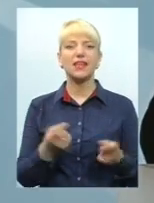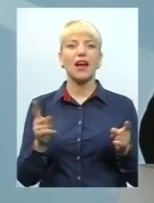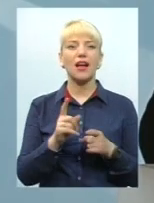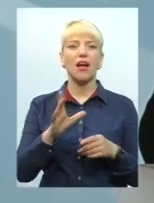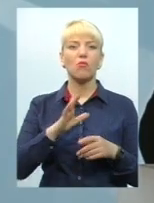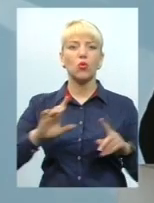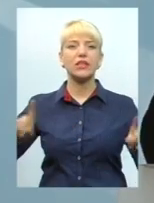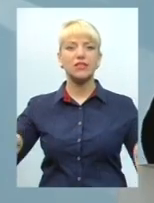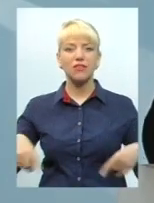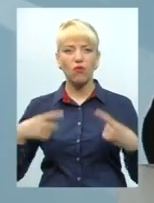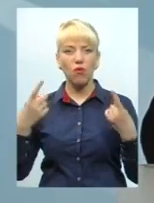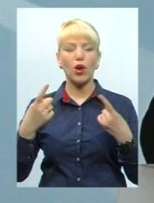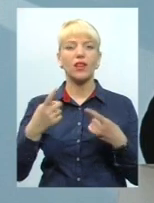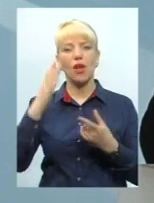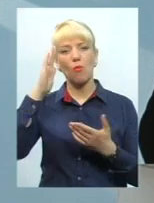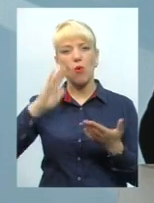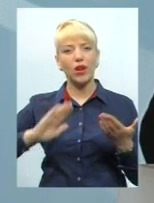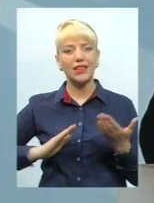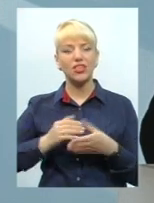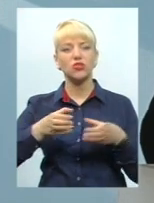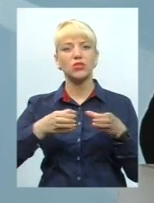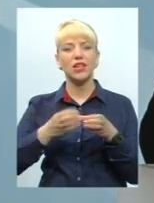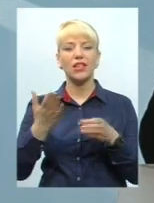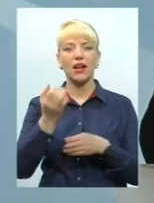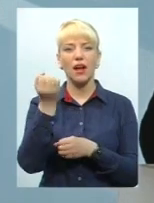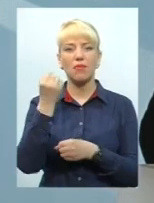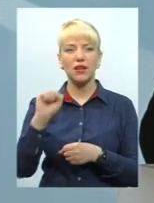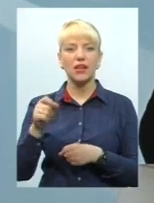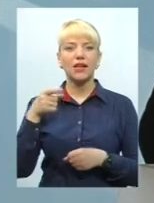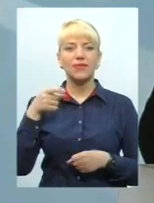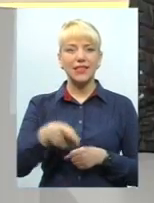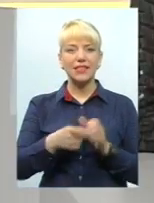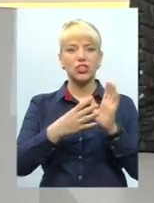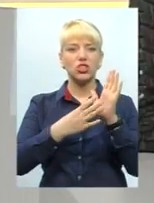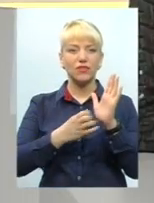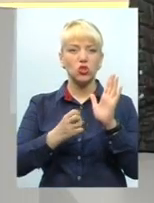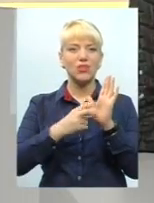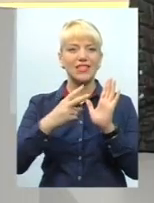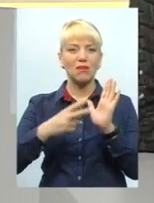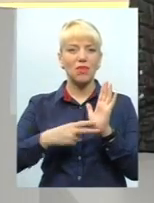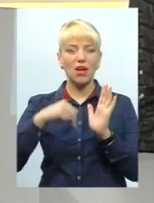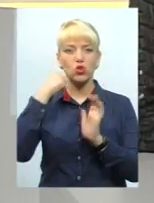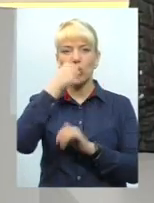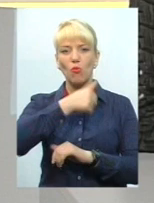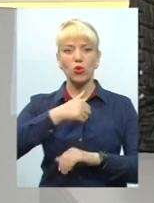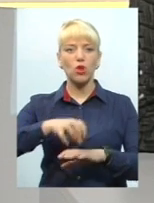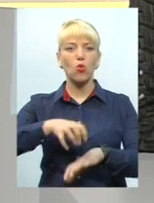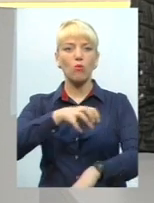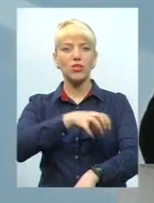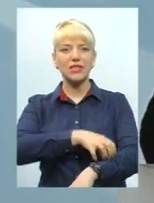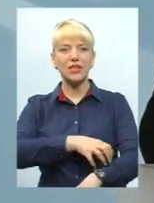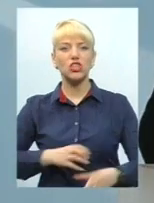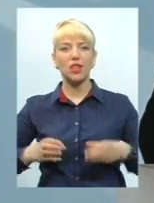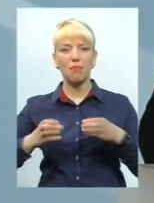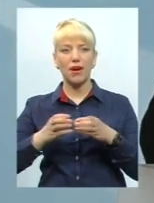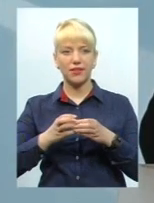політичною силою, котра перемогла в 1917 році у Москві комуністичною партією, як ми в